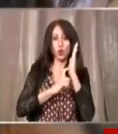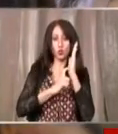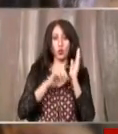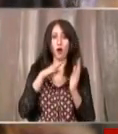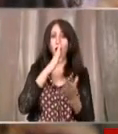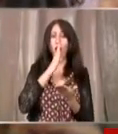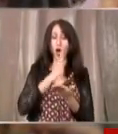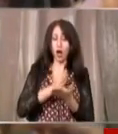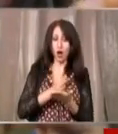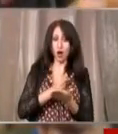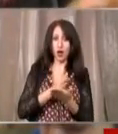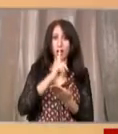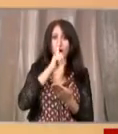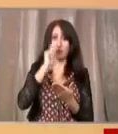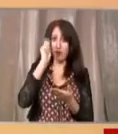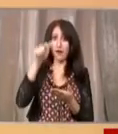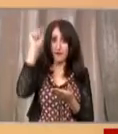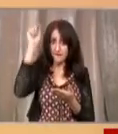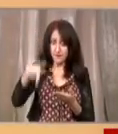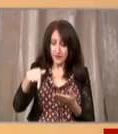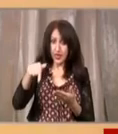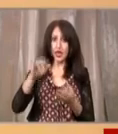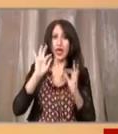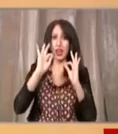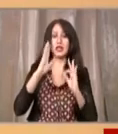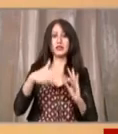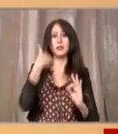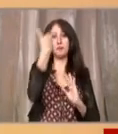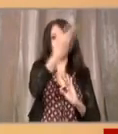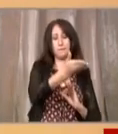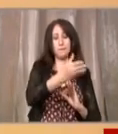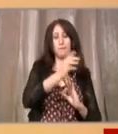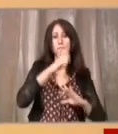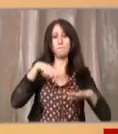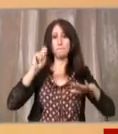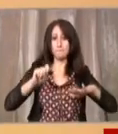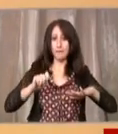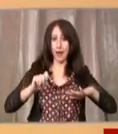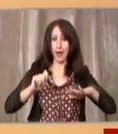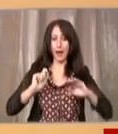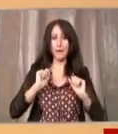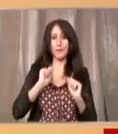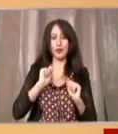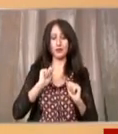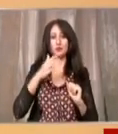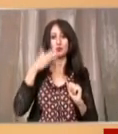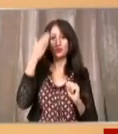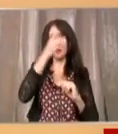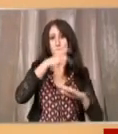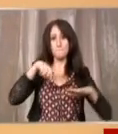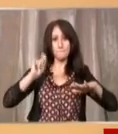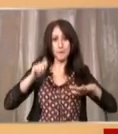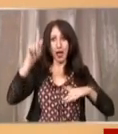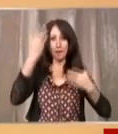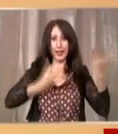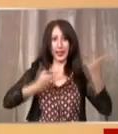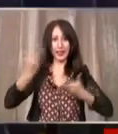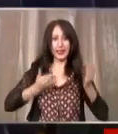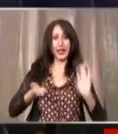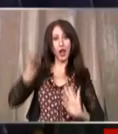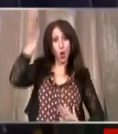بتعقد الانتخابات، بتبقى معنيه بفرز واعلان نتيجه. الهيئة الوطنية للانتخابات كل أجهزة